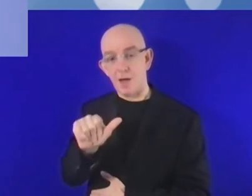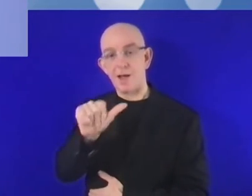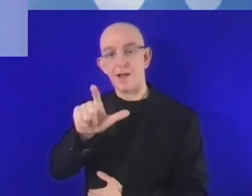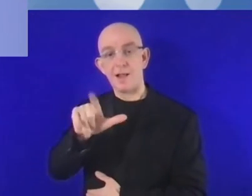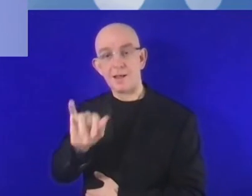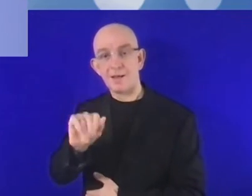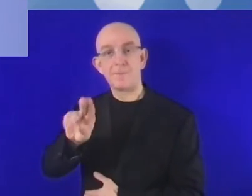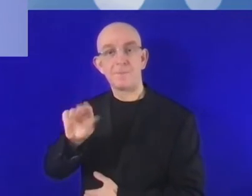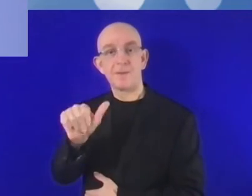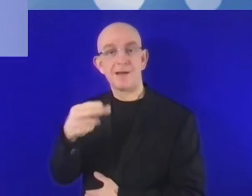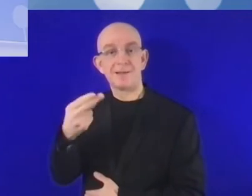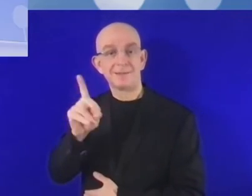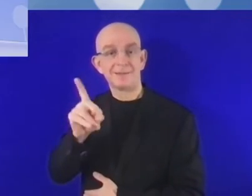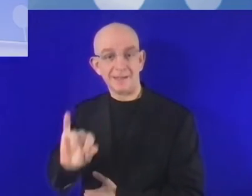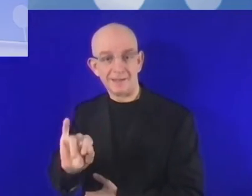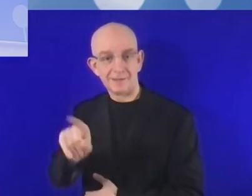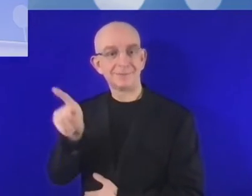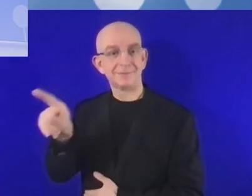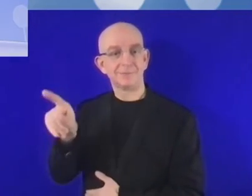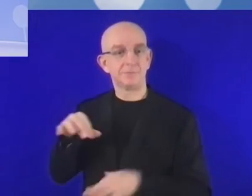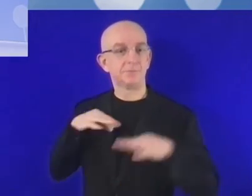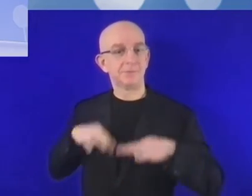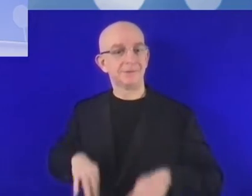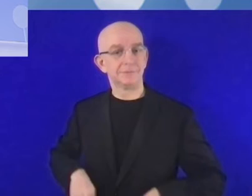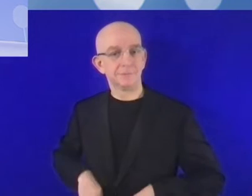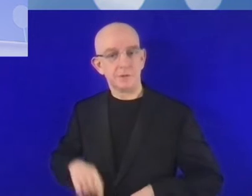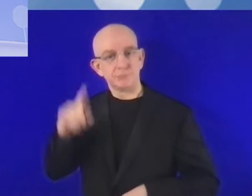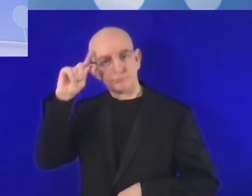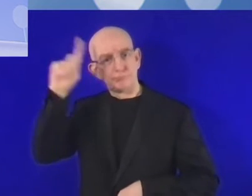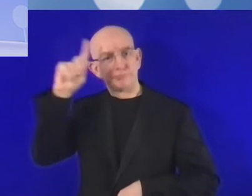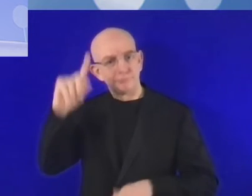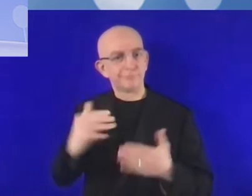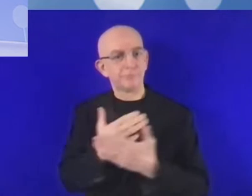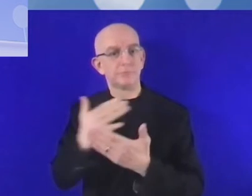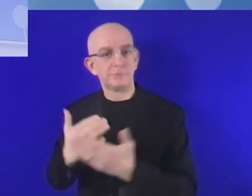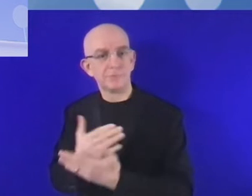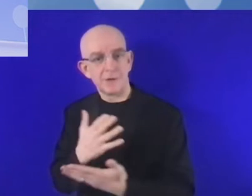Госпожа Хория Алимади, министр по инновациям из Эфиопии.